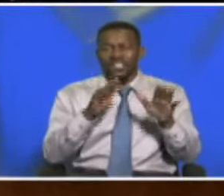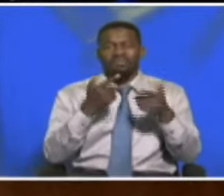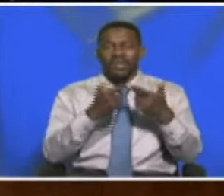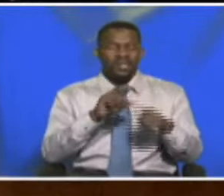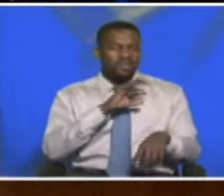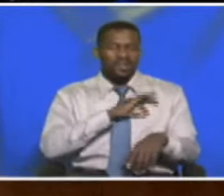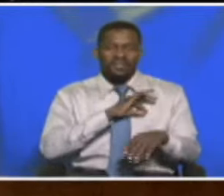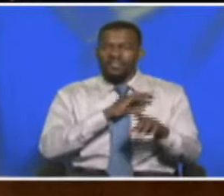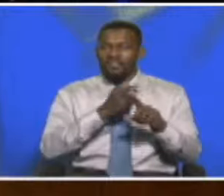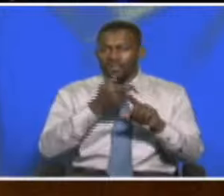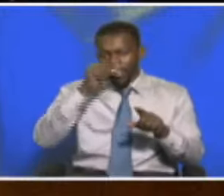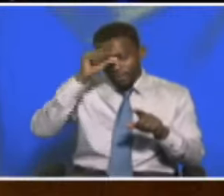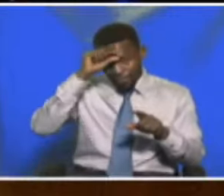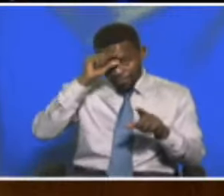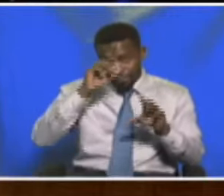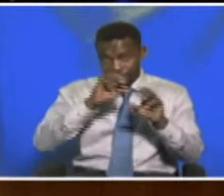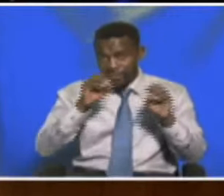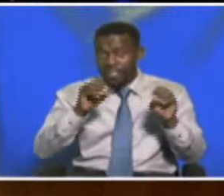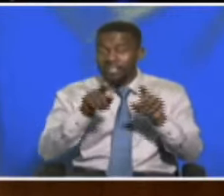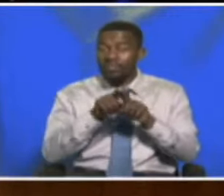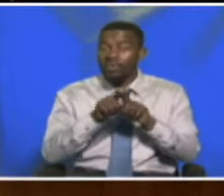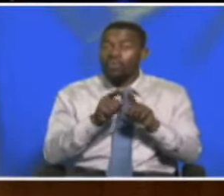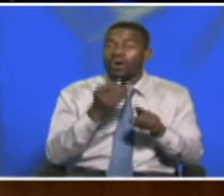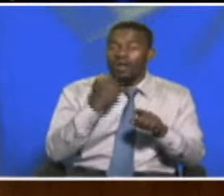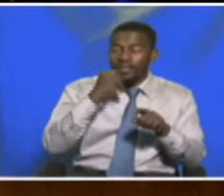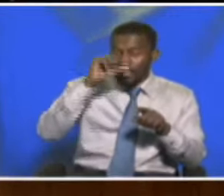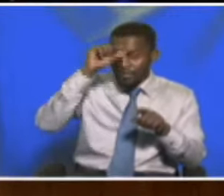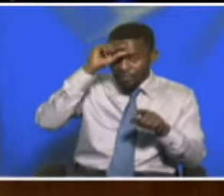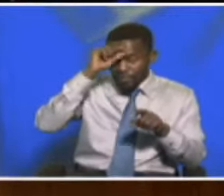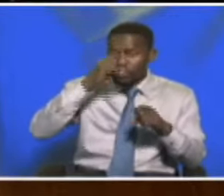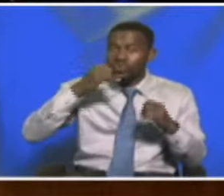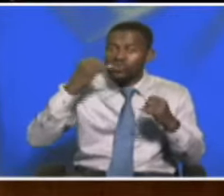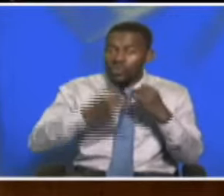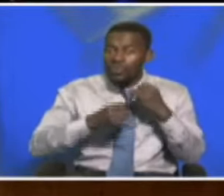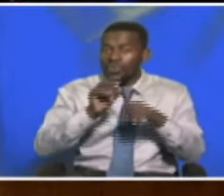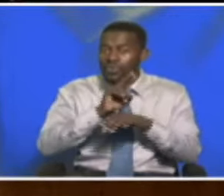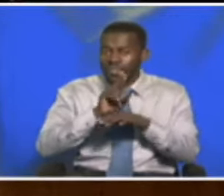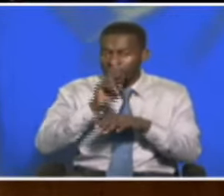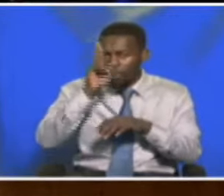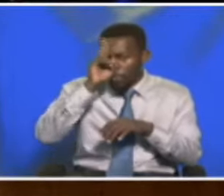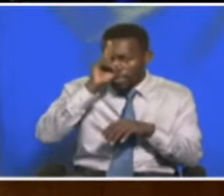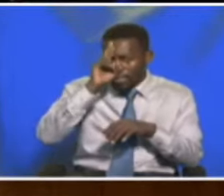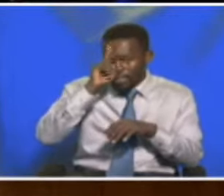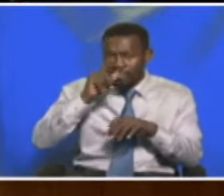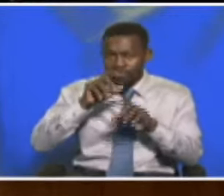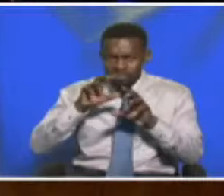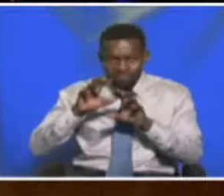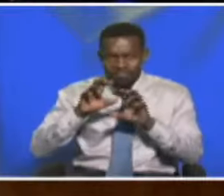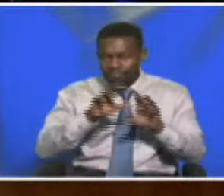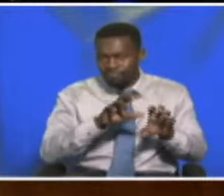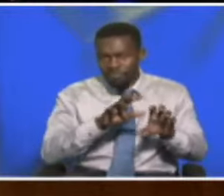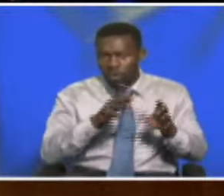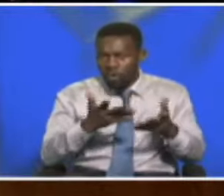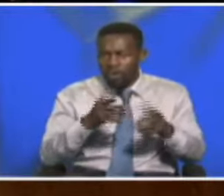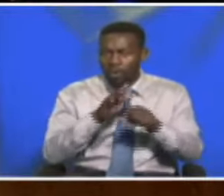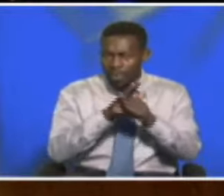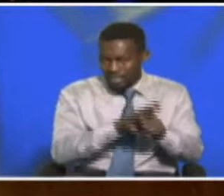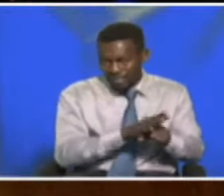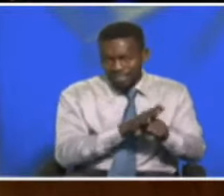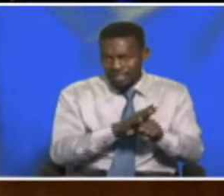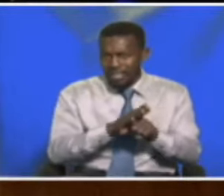kwa serikali. Aidha, wameitaka serikali kukoma kutumia maafisa wa polisi kuhujumu uhuru wa Kenya wa kuandamana kwa